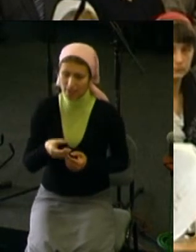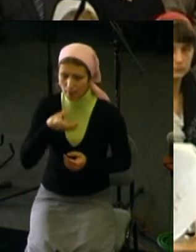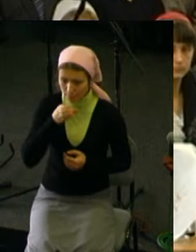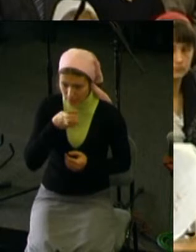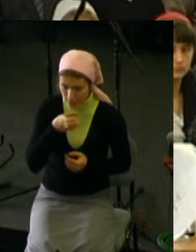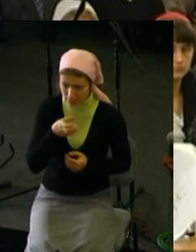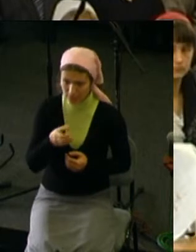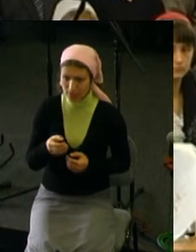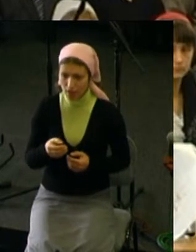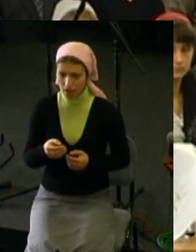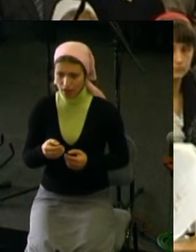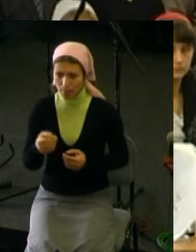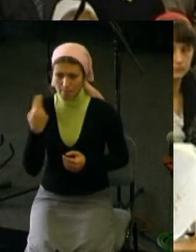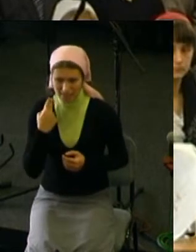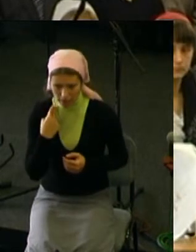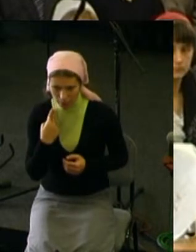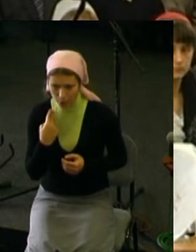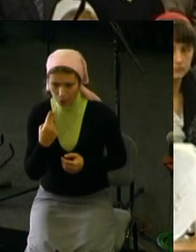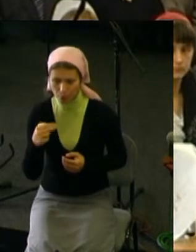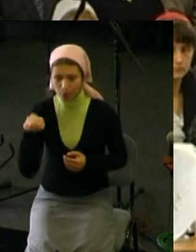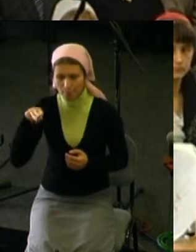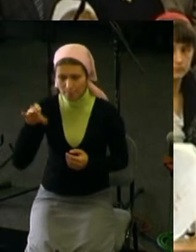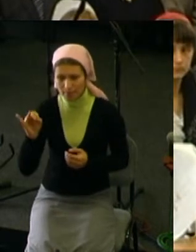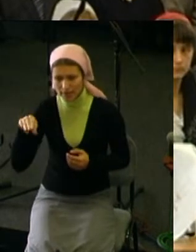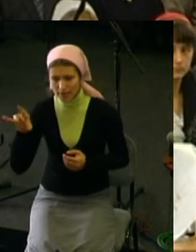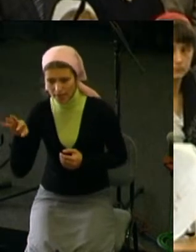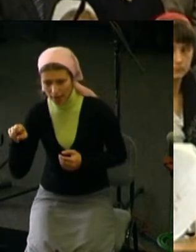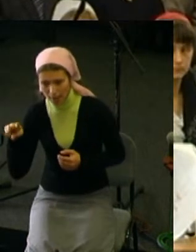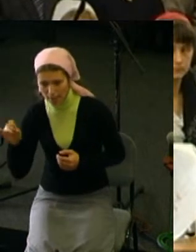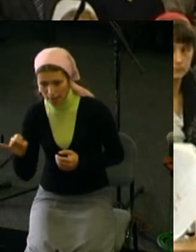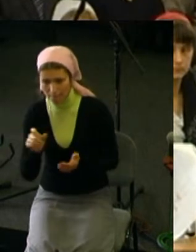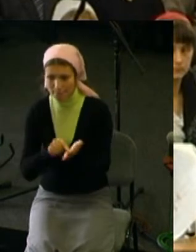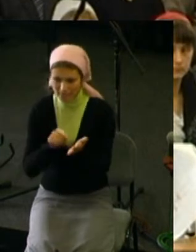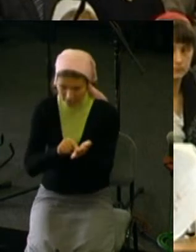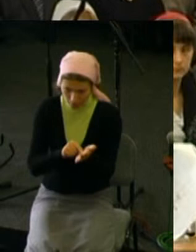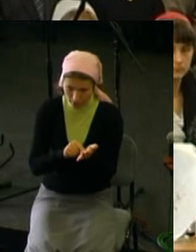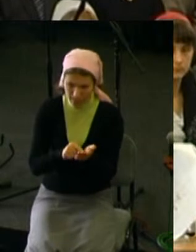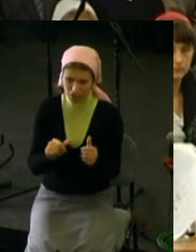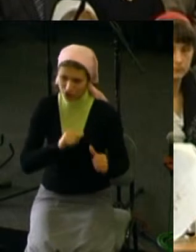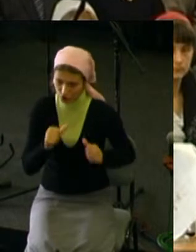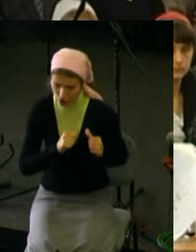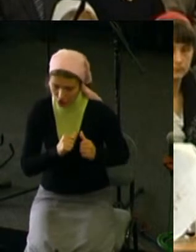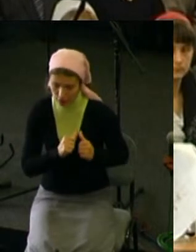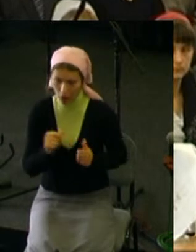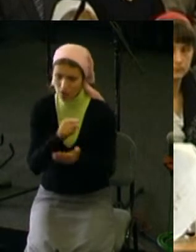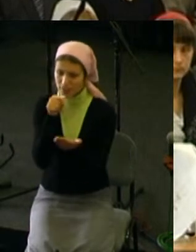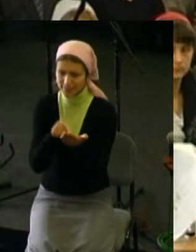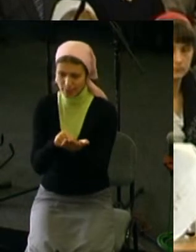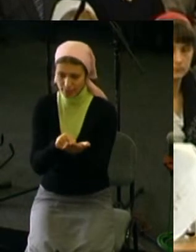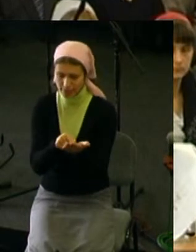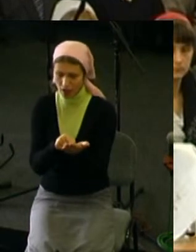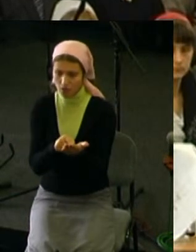і вони почали знаєте Ну як це він учителі їсть з ми теремі грішниками а він